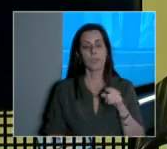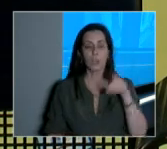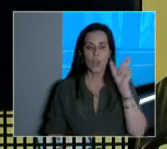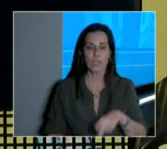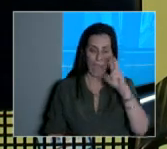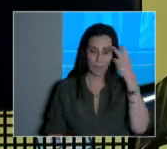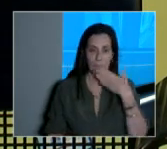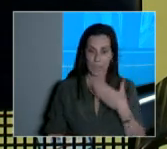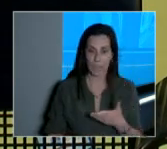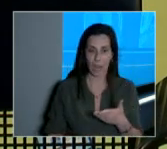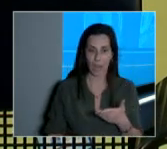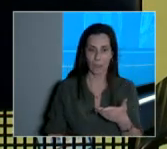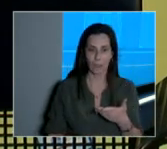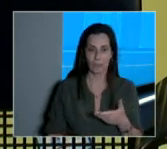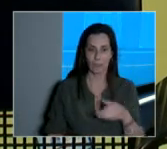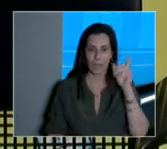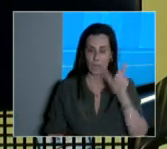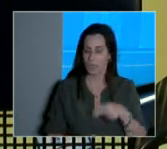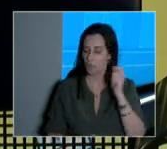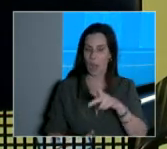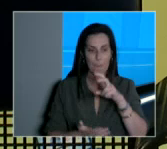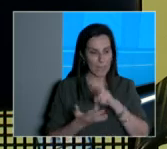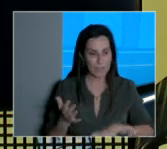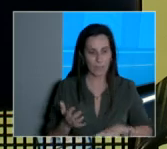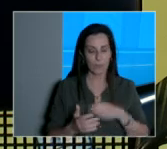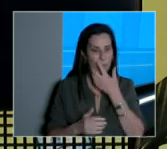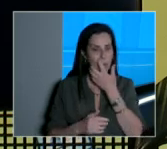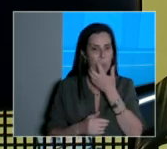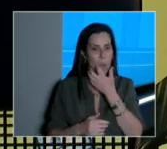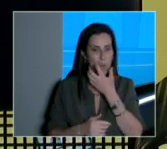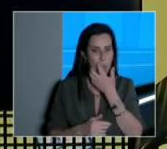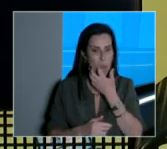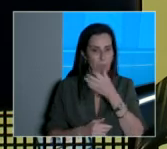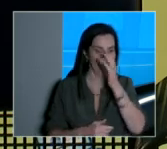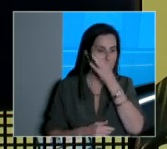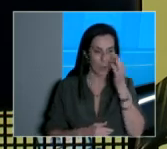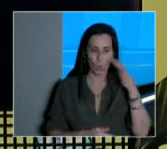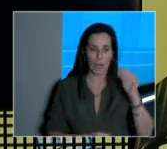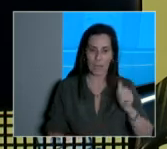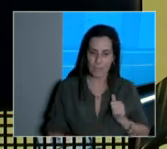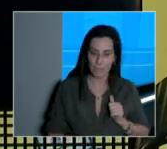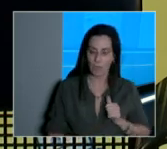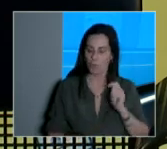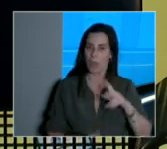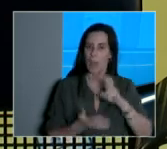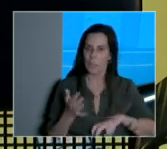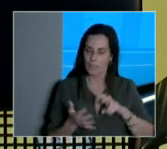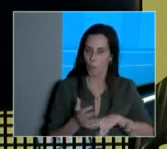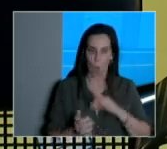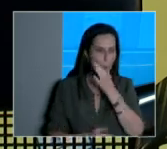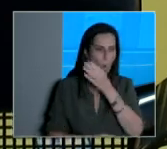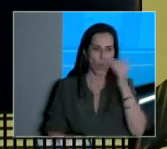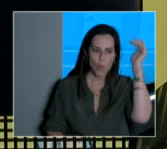שאזרח ערבי במדינת ישראל, אזרח משלם מיסים, הולך לזה, בדואי, הולך לצבא, משלם מיסים, או